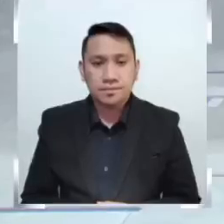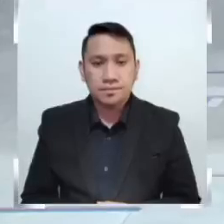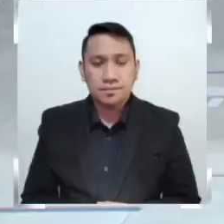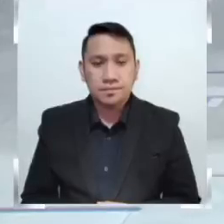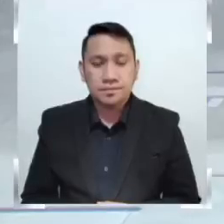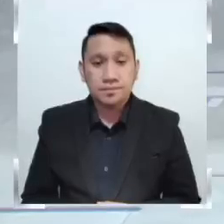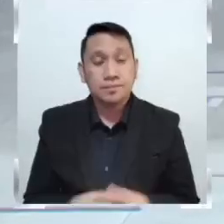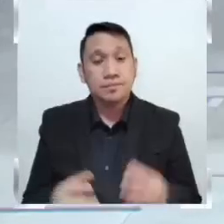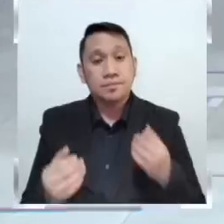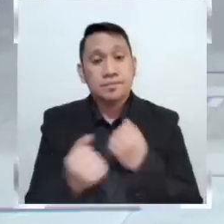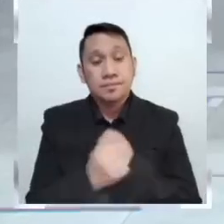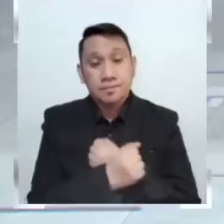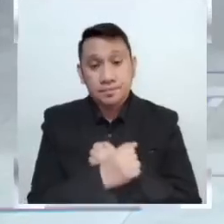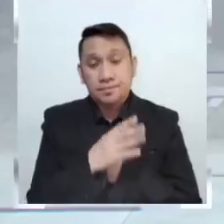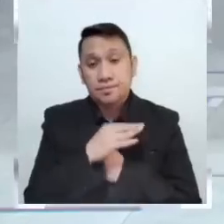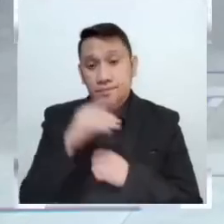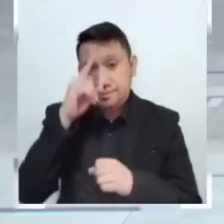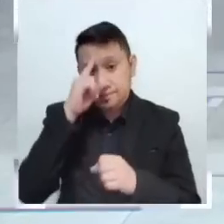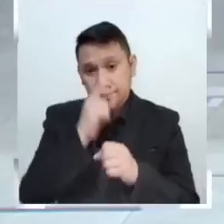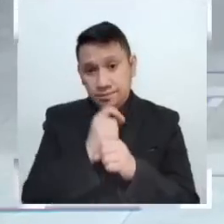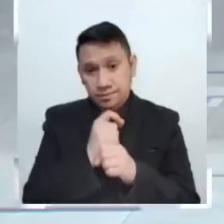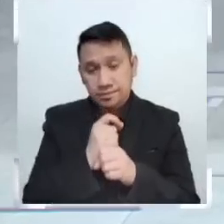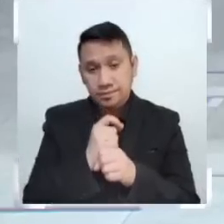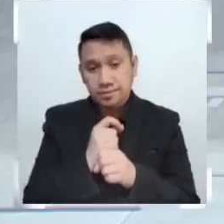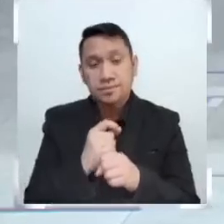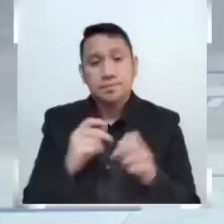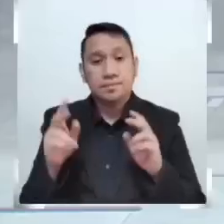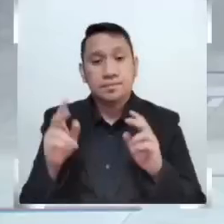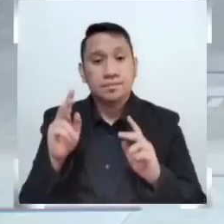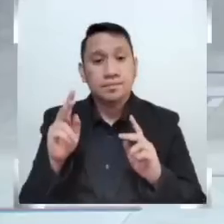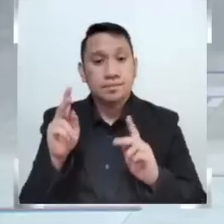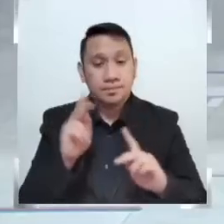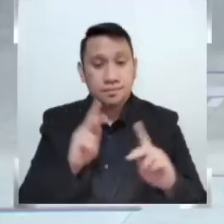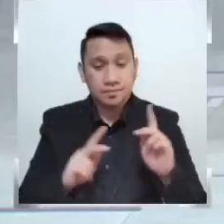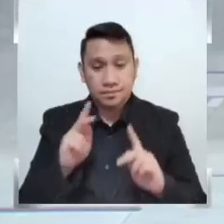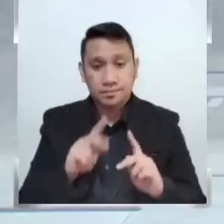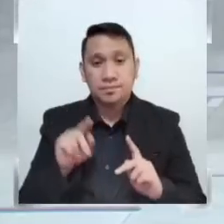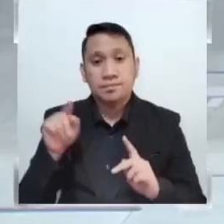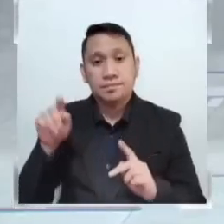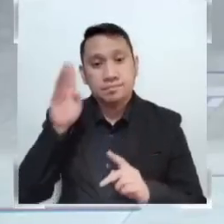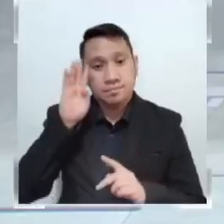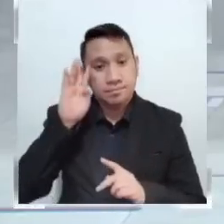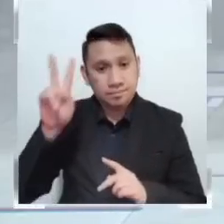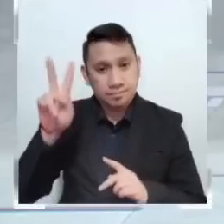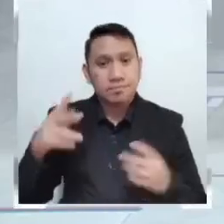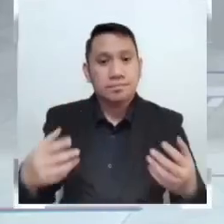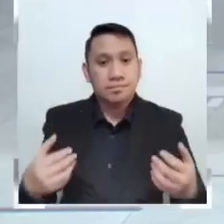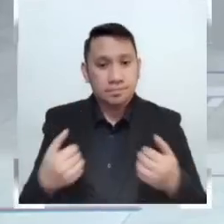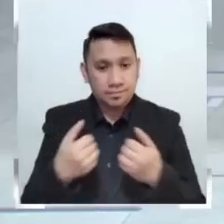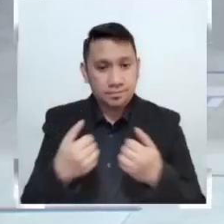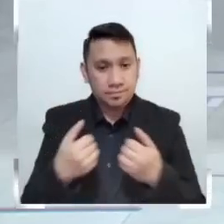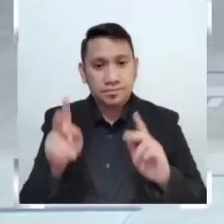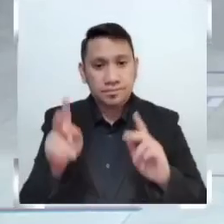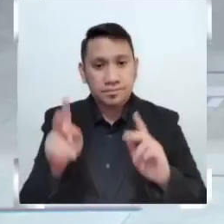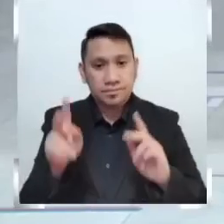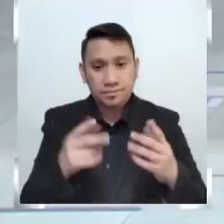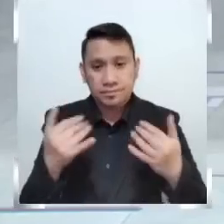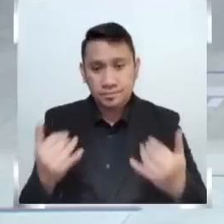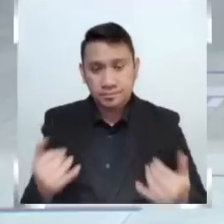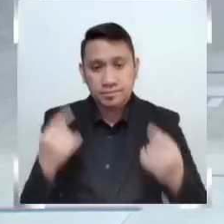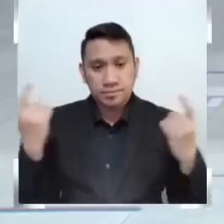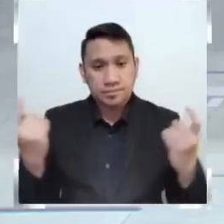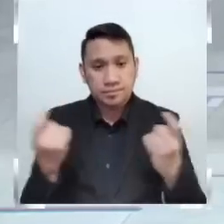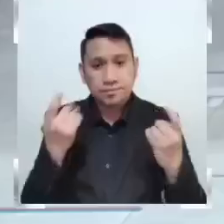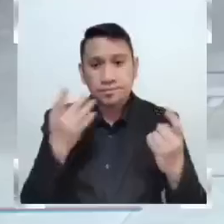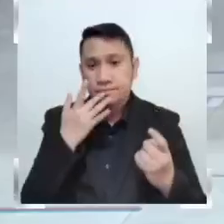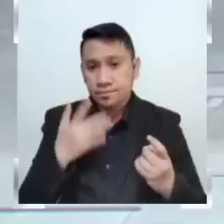Pagmamahal at katapatan sa bayan. Yan pong hamon ni Pangulong Bongbong Marcos sa mga Pilipino ngayong kaarawan ni Gat Andres Bonifacio. At ang